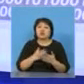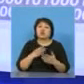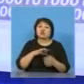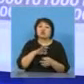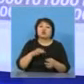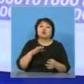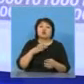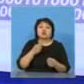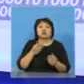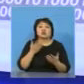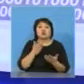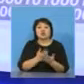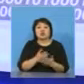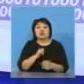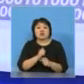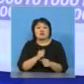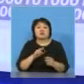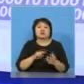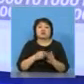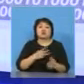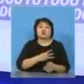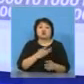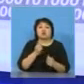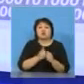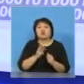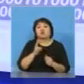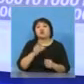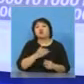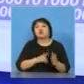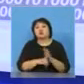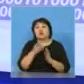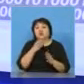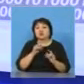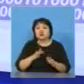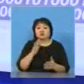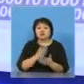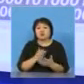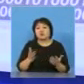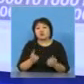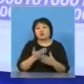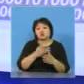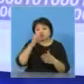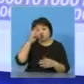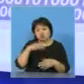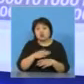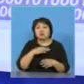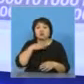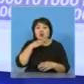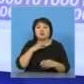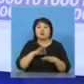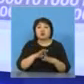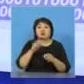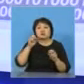излишним достатком. Самое главное – иметь цель и стимул. Для каждого, кто хочет начать свое дело, существует поддержка государства. Достаточно